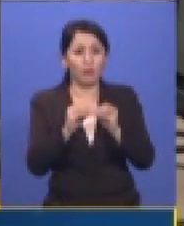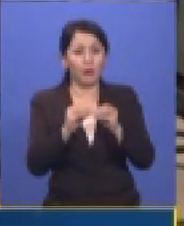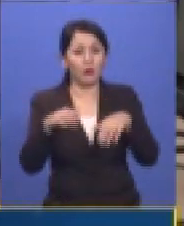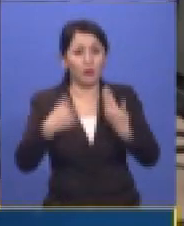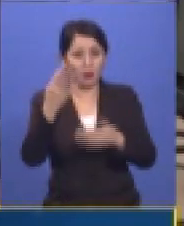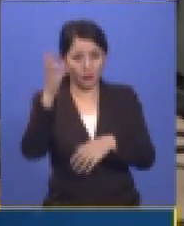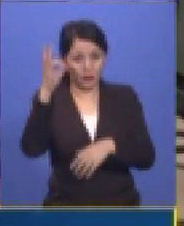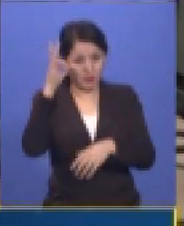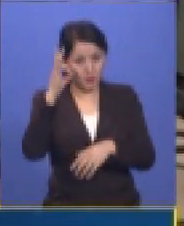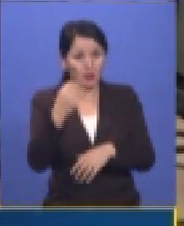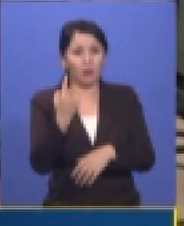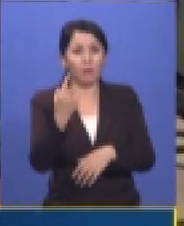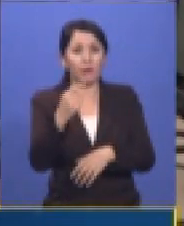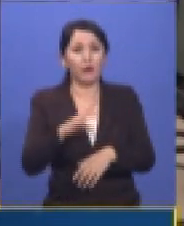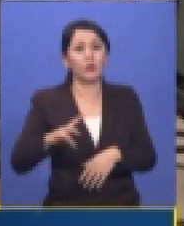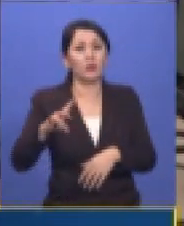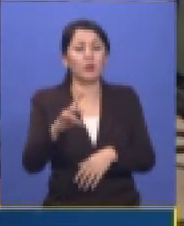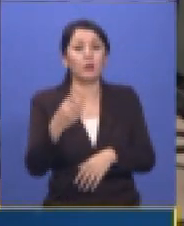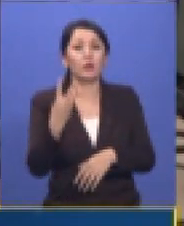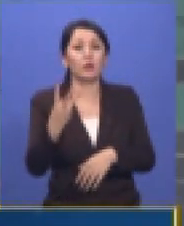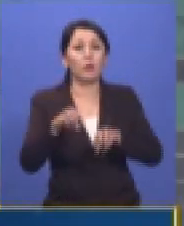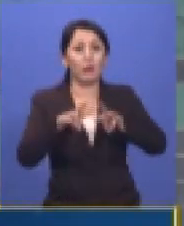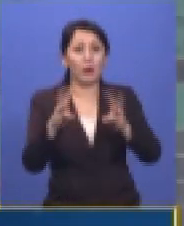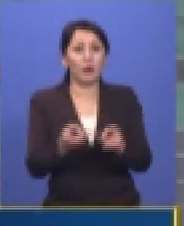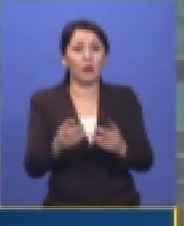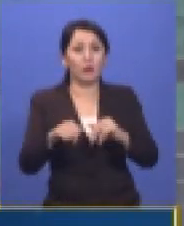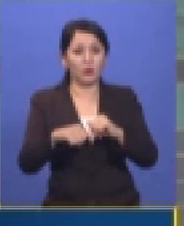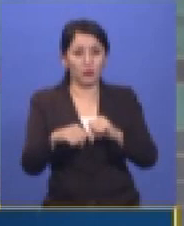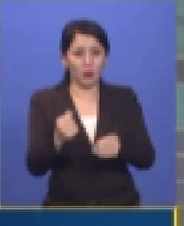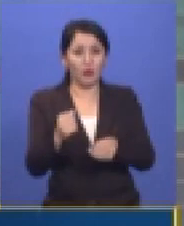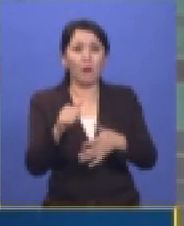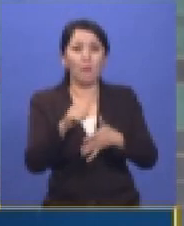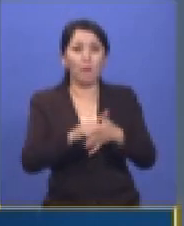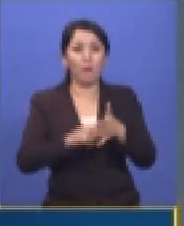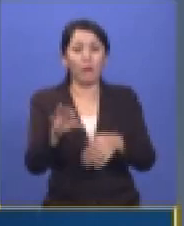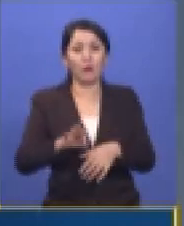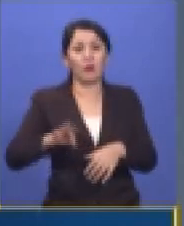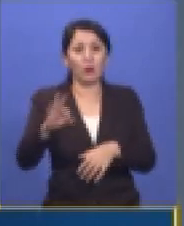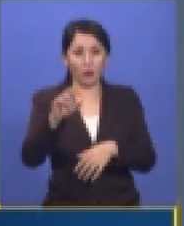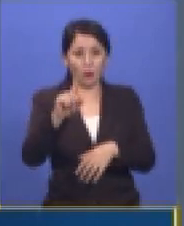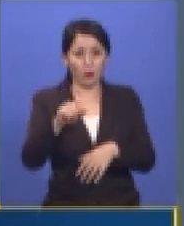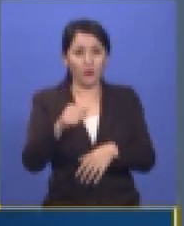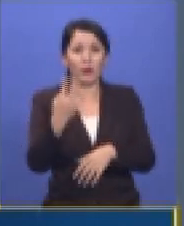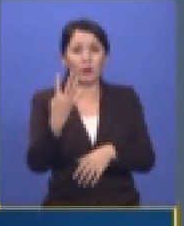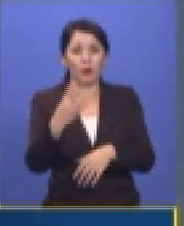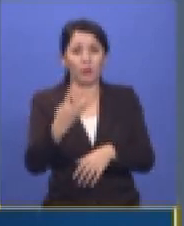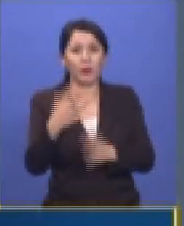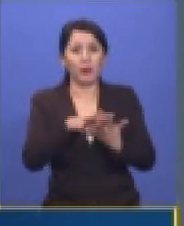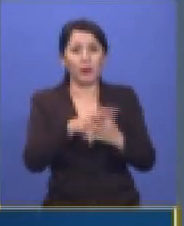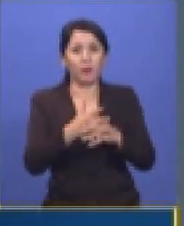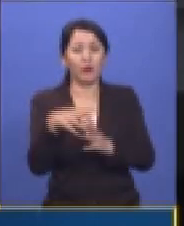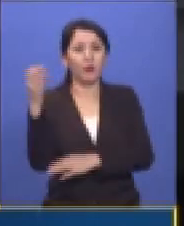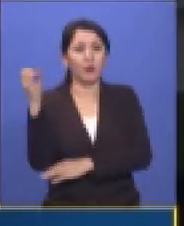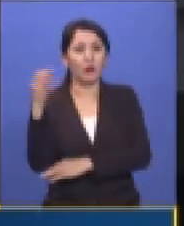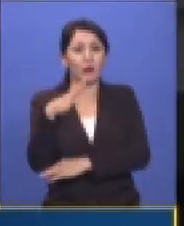дейін берілді. Естеріңізге салайық, 1 қарашада 3 бірдей қазандық істен шыққан болатын. Салдарынан областың 145